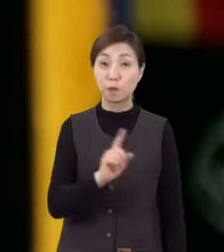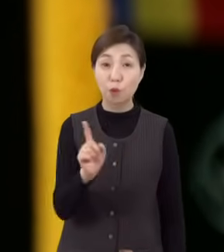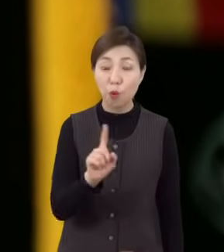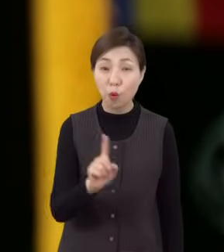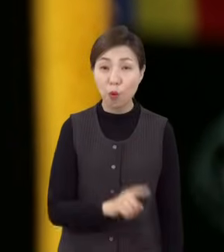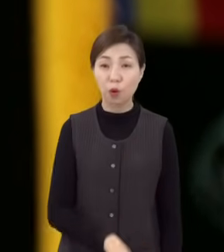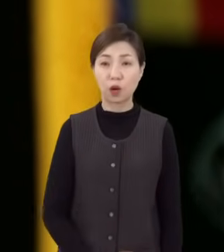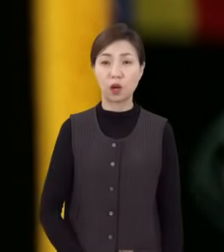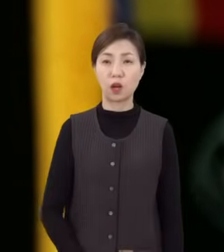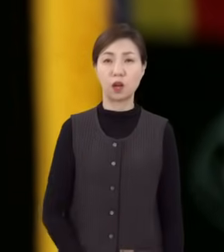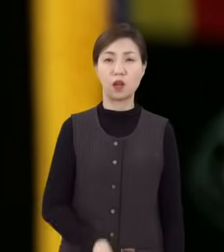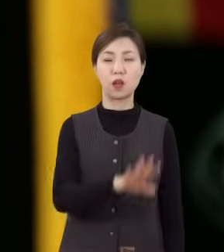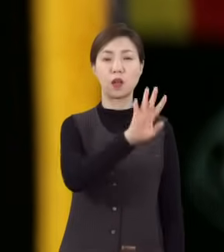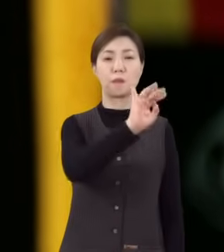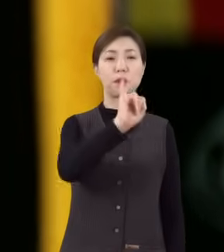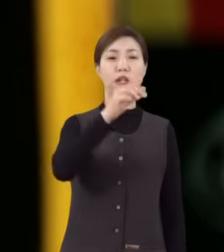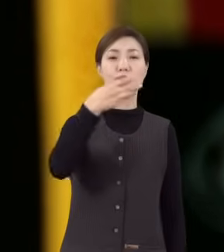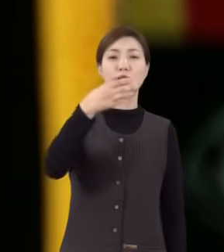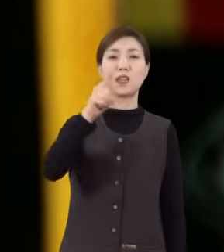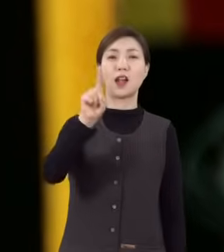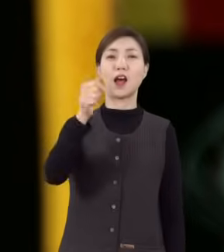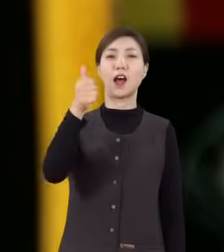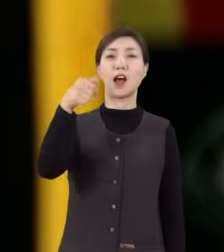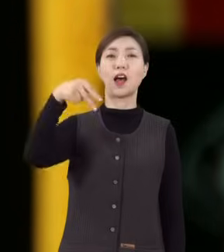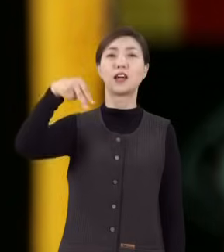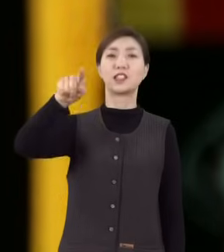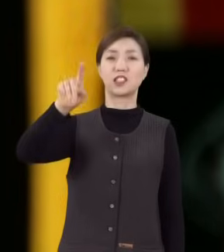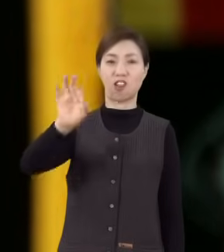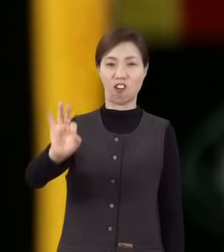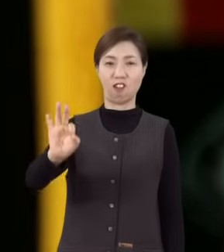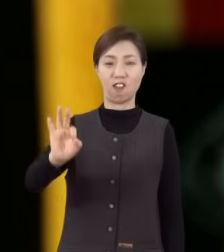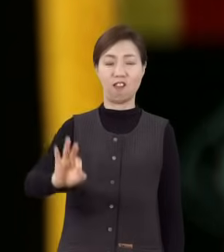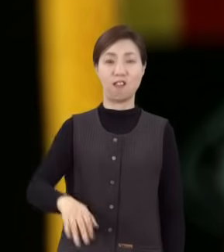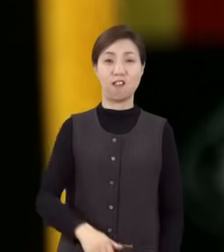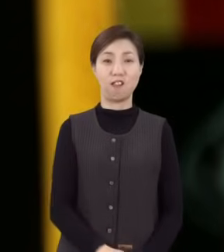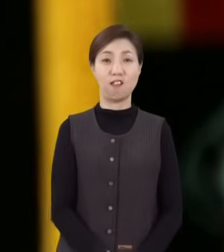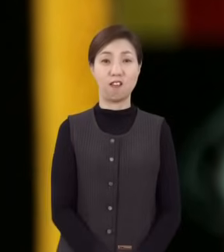비라선이라고 불렀대요. 이름이 뭐라고요? 비라선.